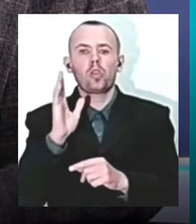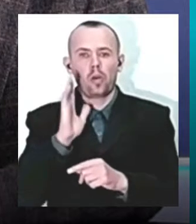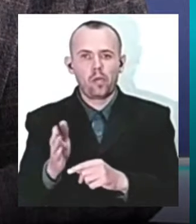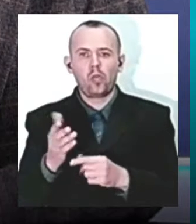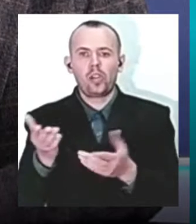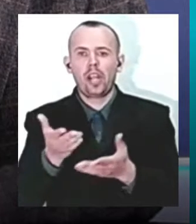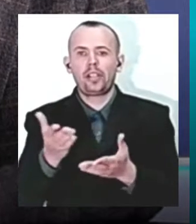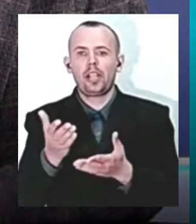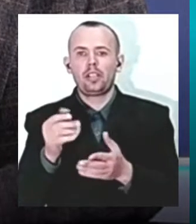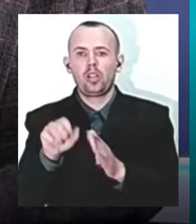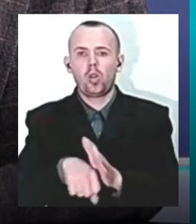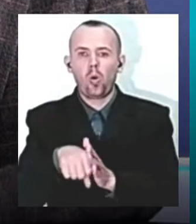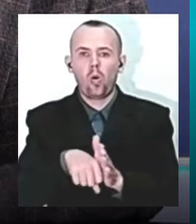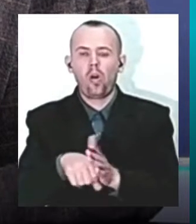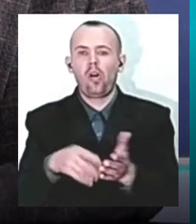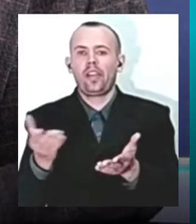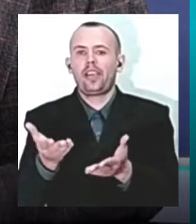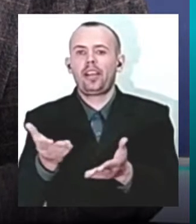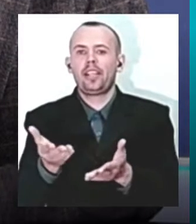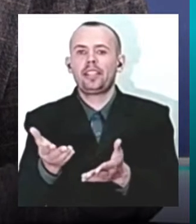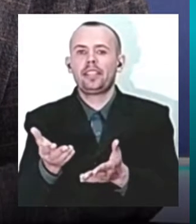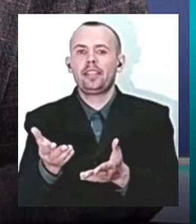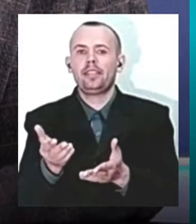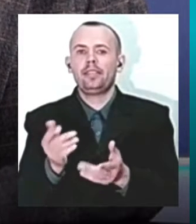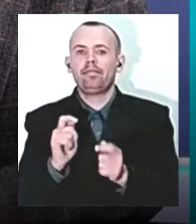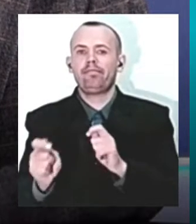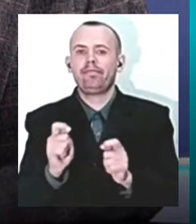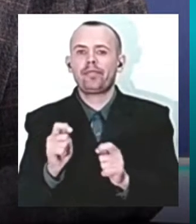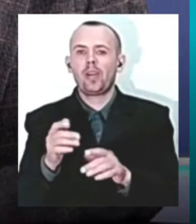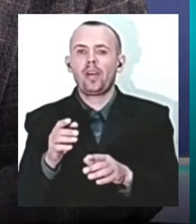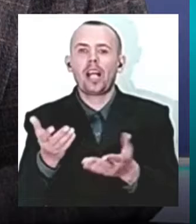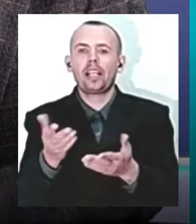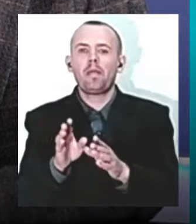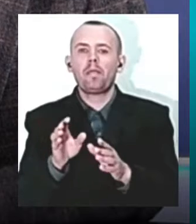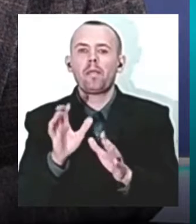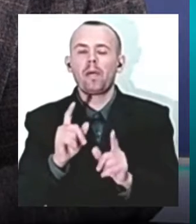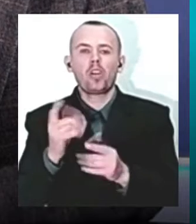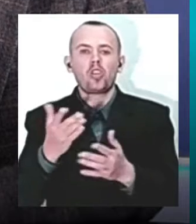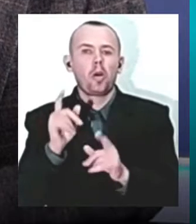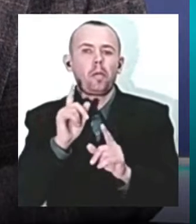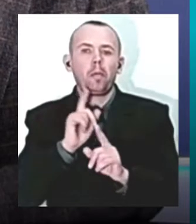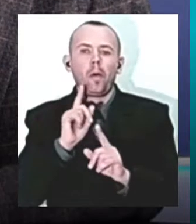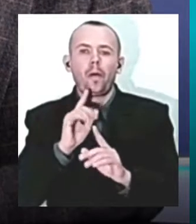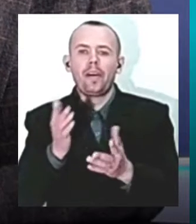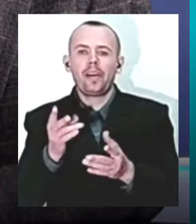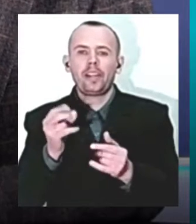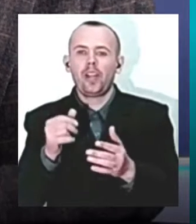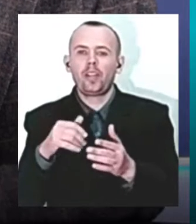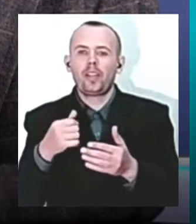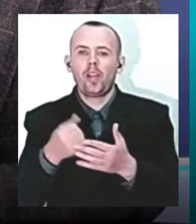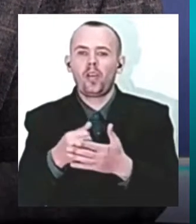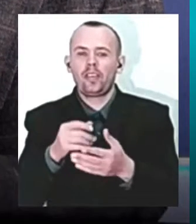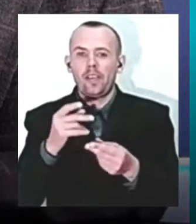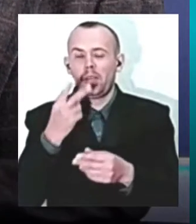догани, якісь... Такі моменти? Чи поки ні до чого такого не прийшло? Ну, дивіться,